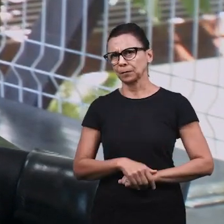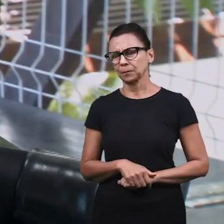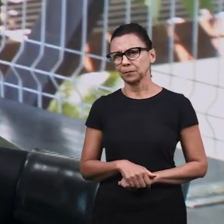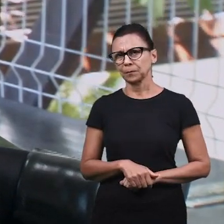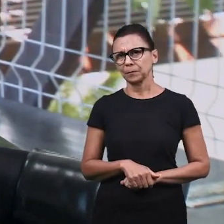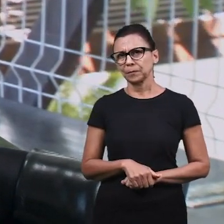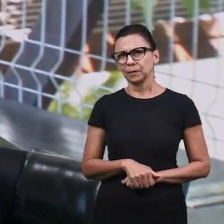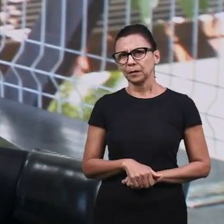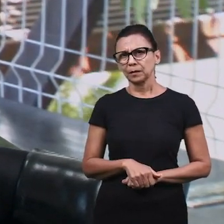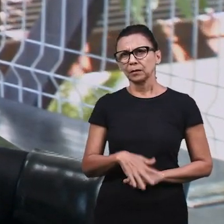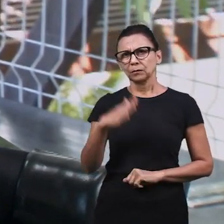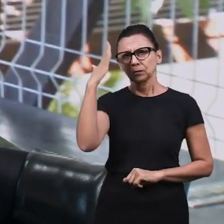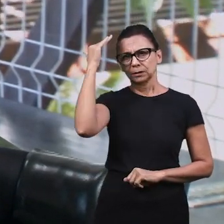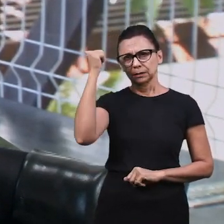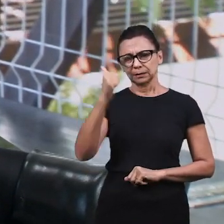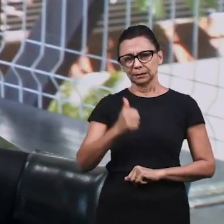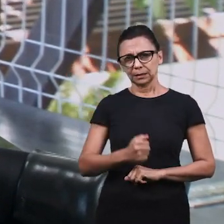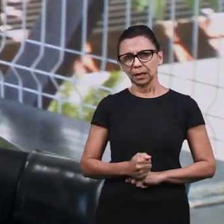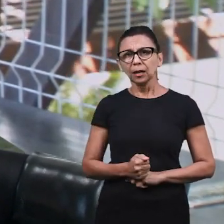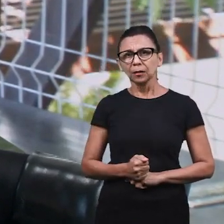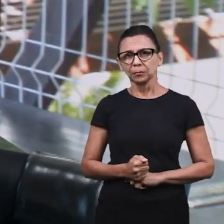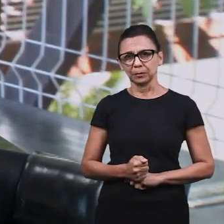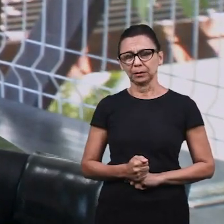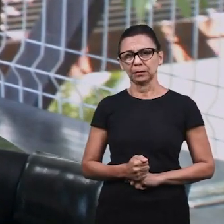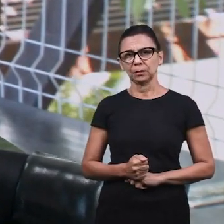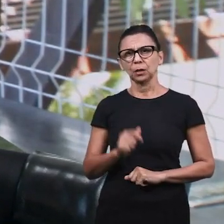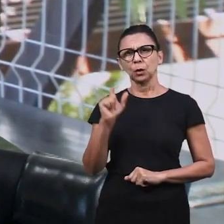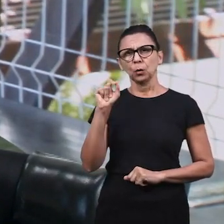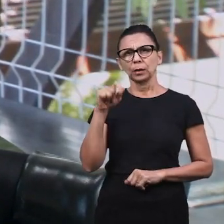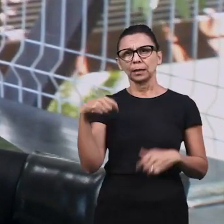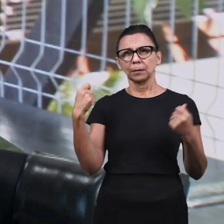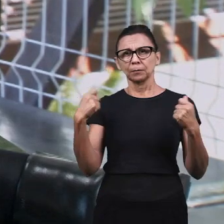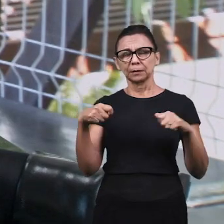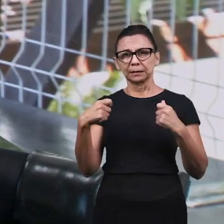Vous savez quels sont les éléments essentiels pour